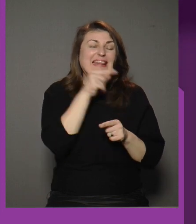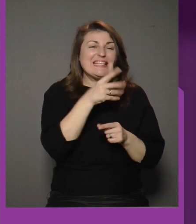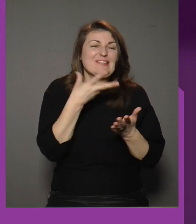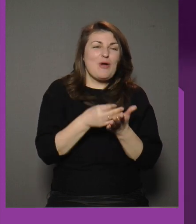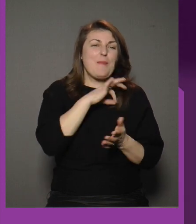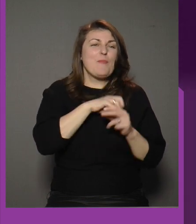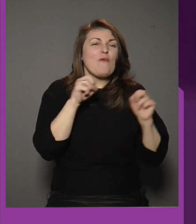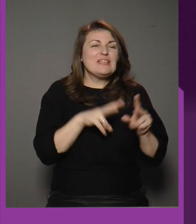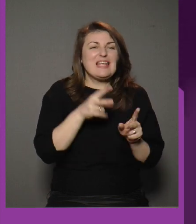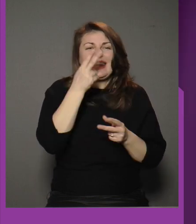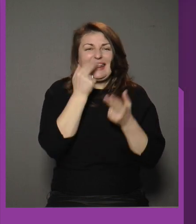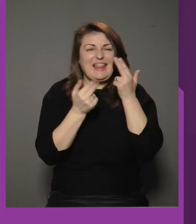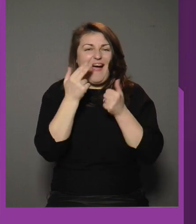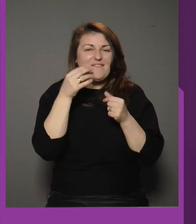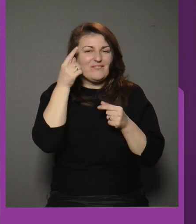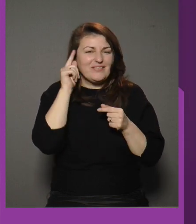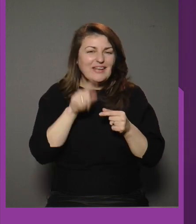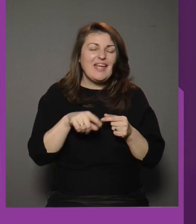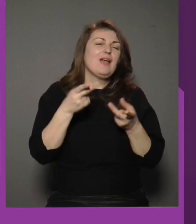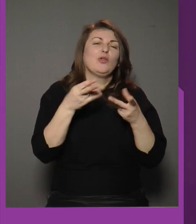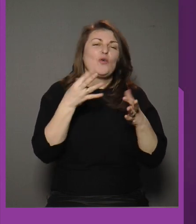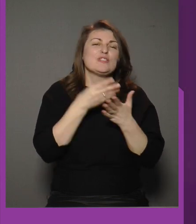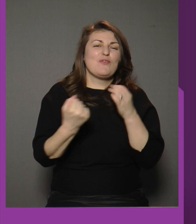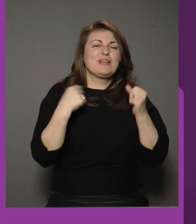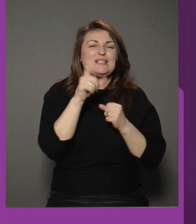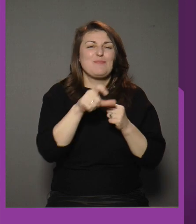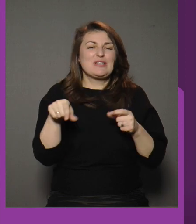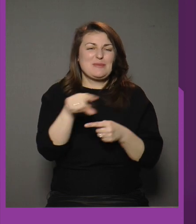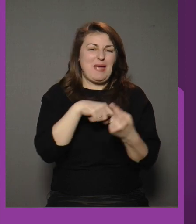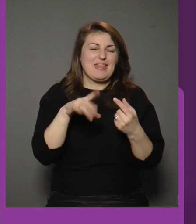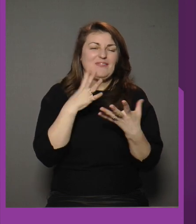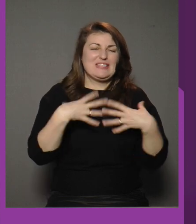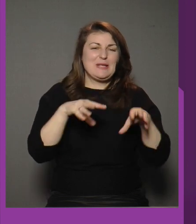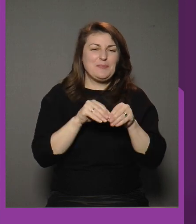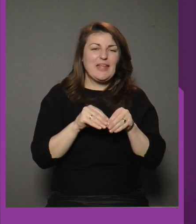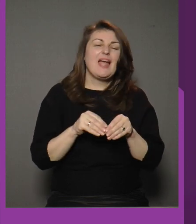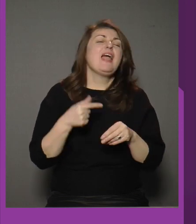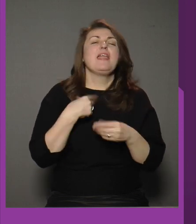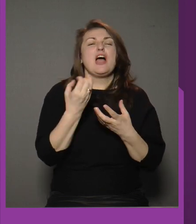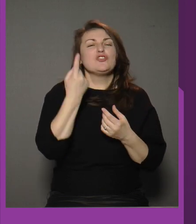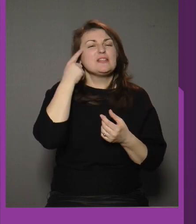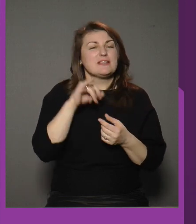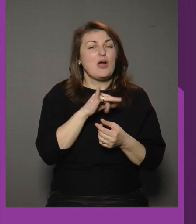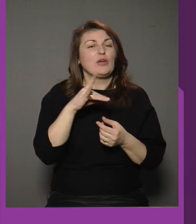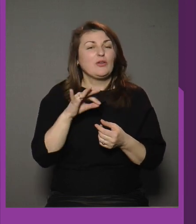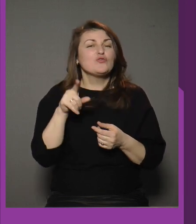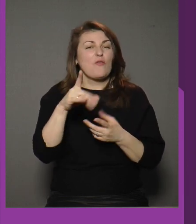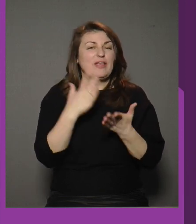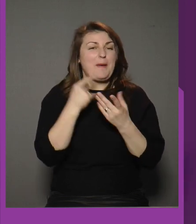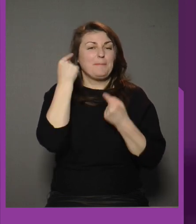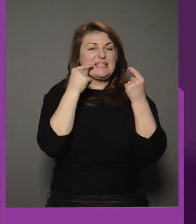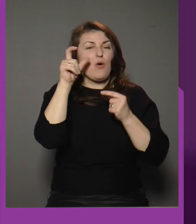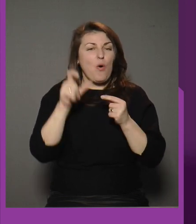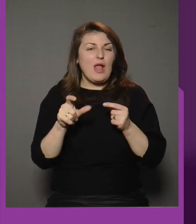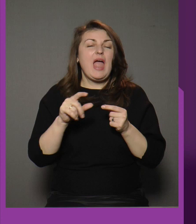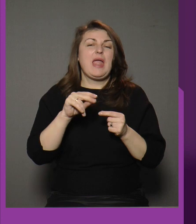свої до своїх спортсменів в сім'ї. Так. Ну, я ще знаю, Ірина, що ви є психологом і працюєте